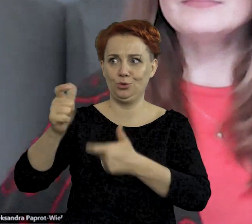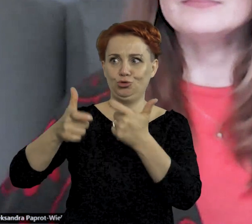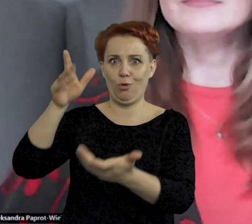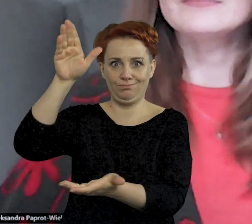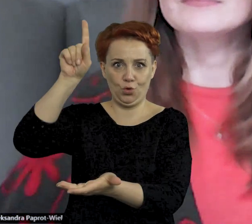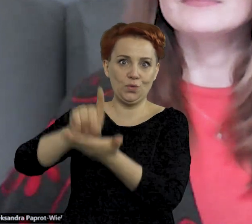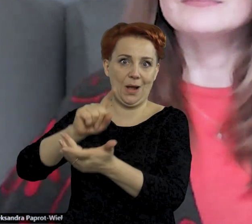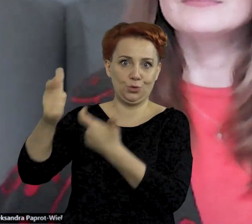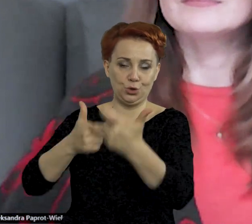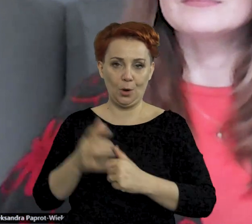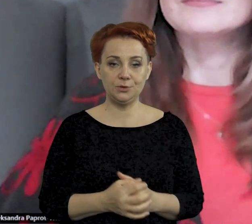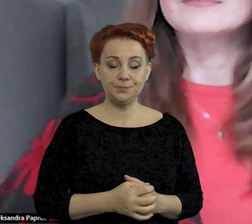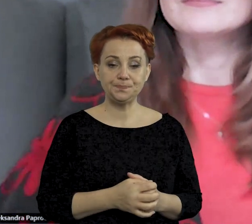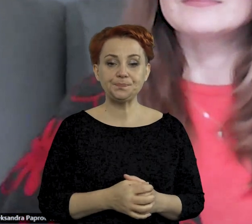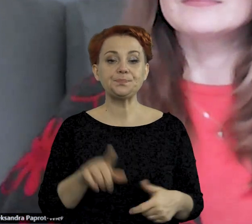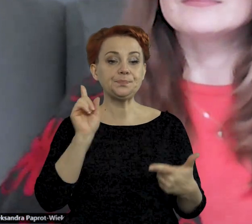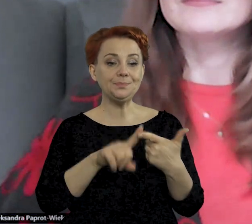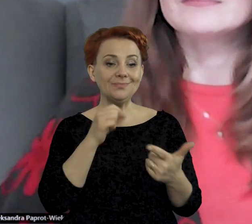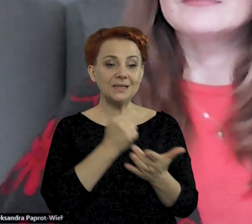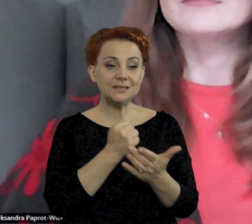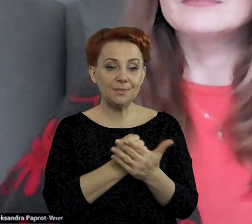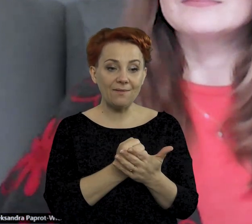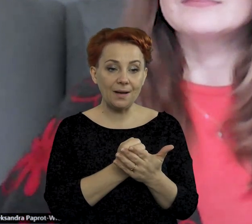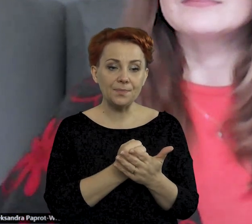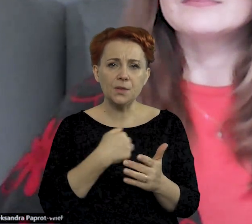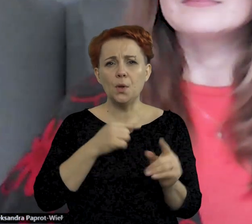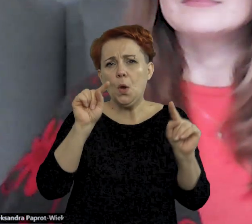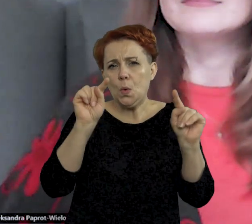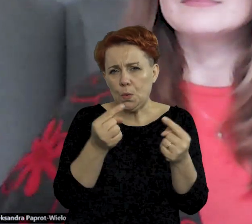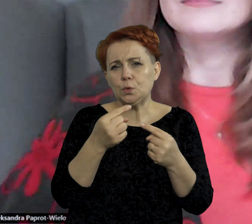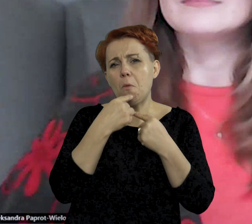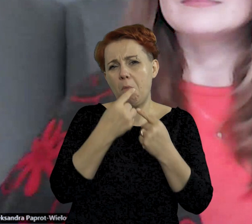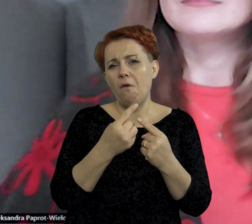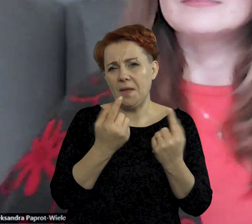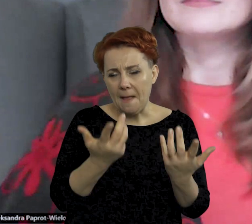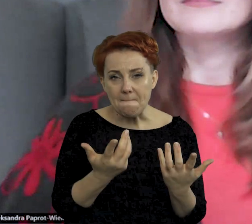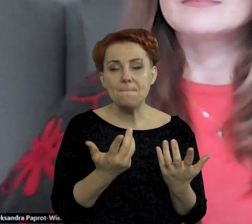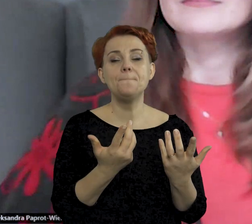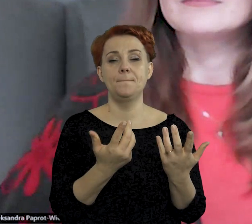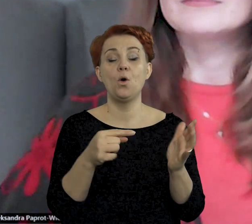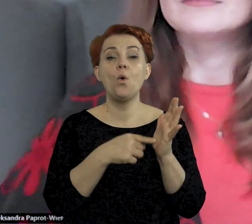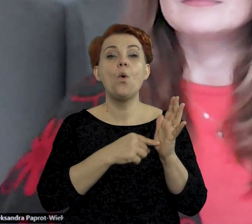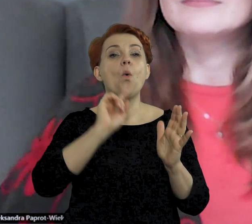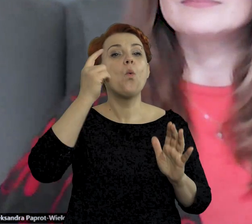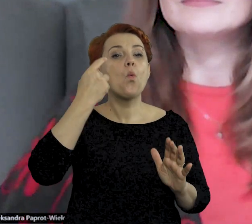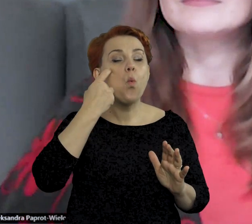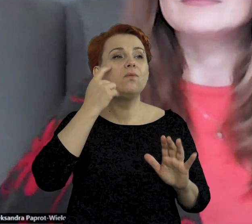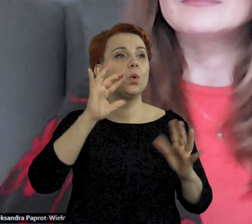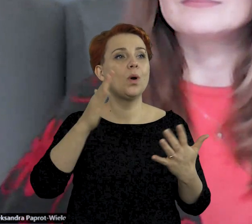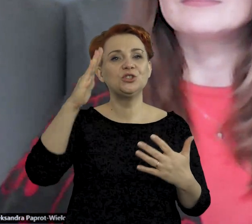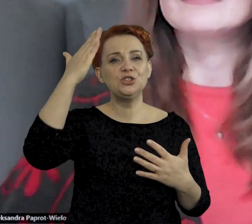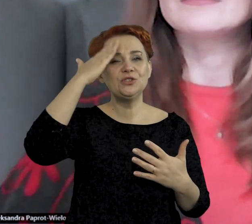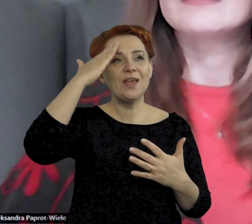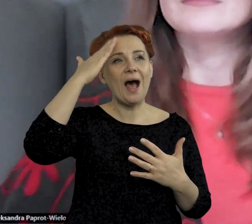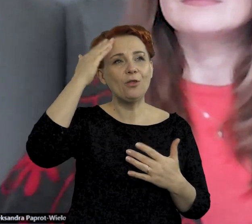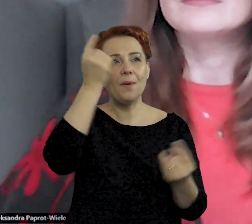druga, jeżeli mówimy o pamięci, ja bym bardzo krótko reasumując powiedział w ten sposób, że to przede wszystkim świadomy stosunek